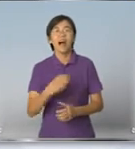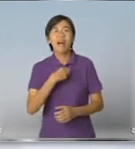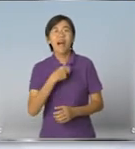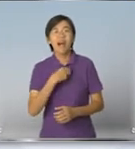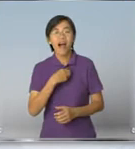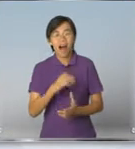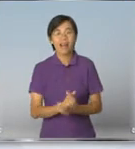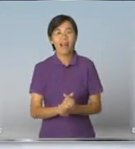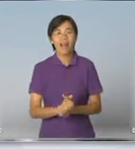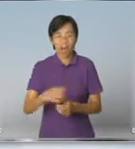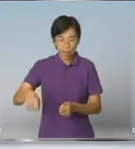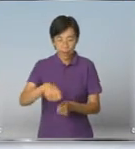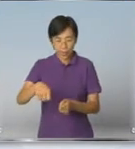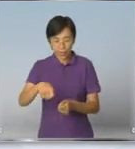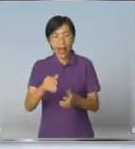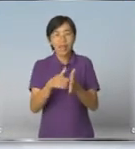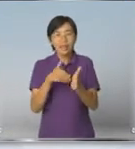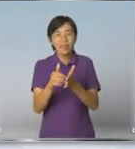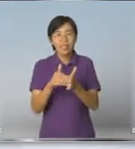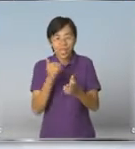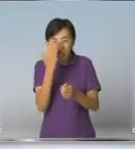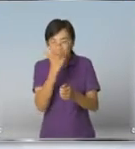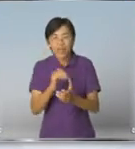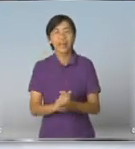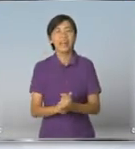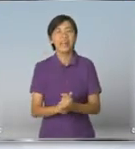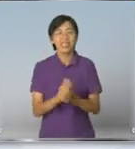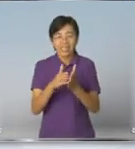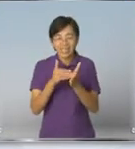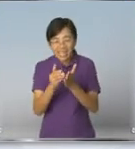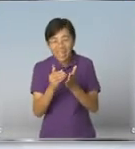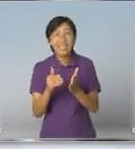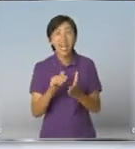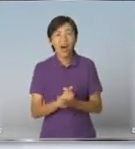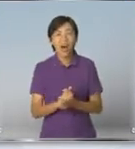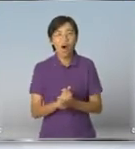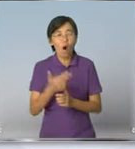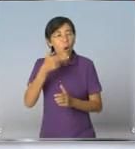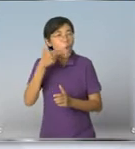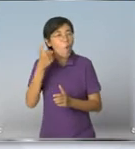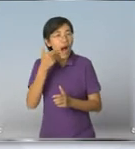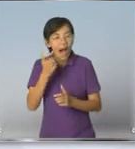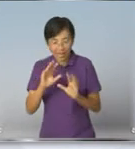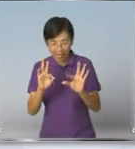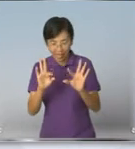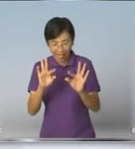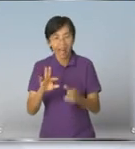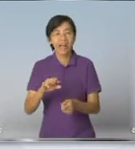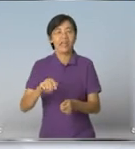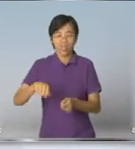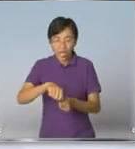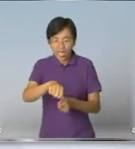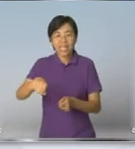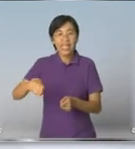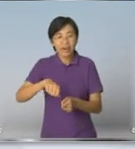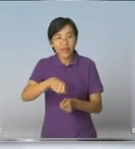องการให้ตัวไส้เนี่ยมีสีแล้วก็เกิดความเงาจากการเรียงตัวของผลึกน้ำตาลนะคะเพราะฉะนั้นแล้วเนี่ยเราจะต้